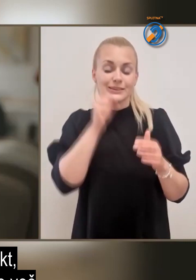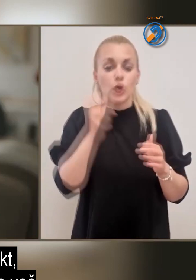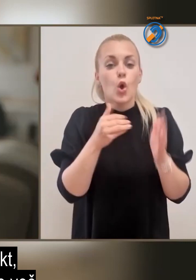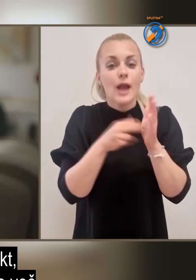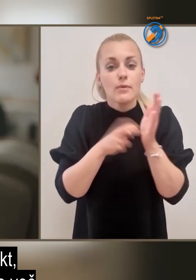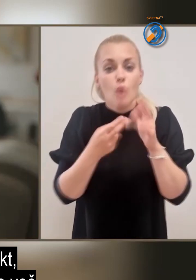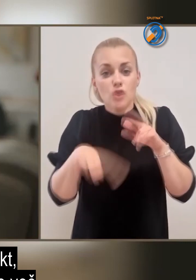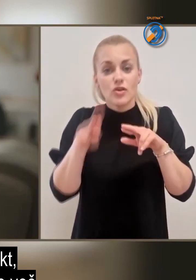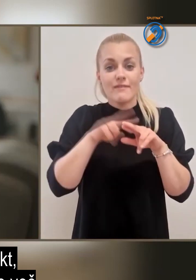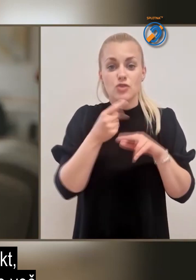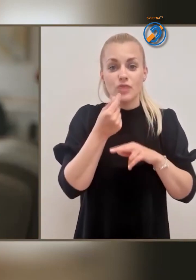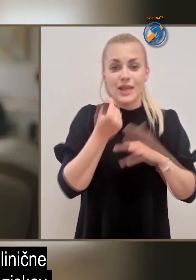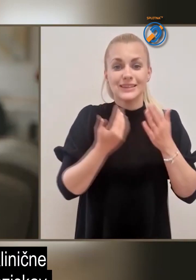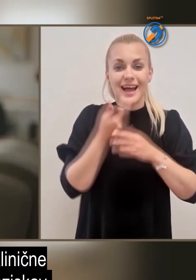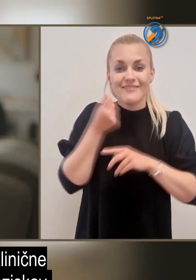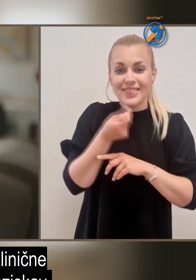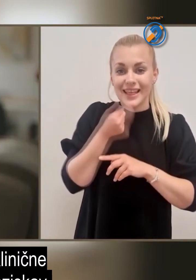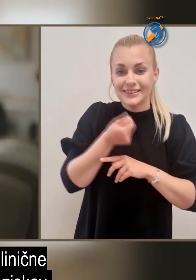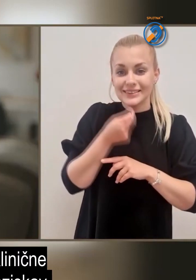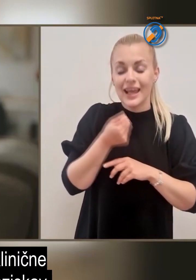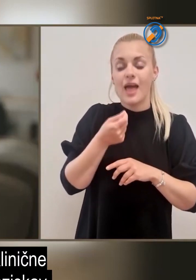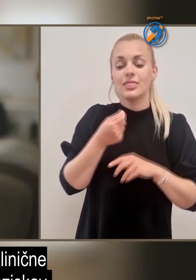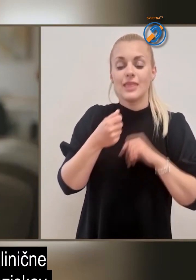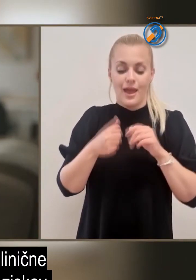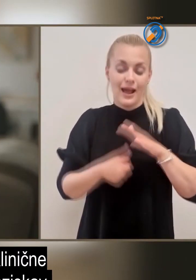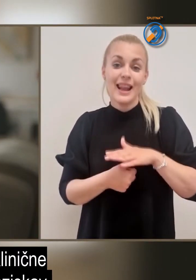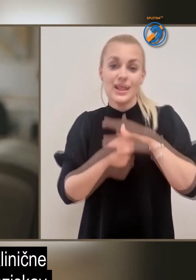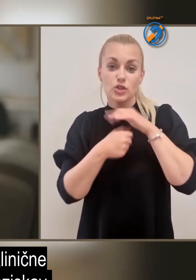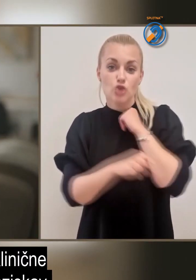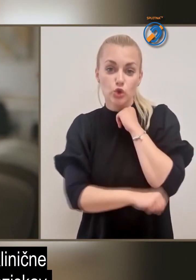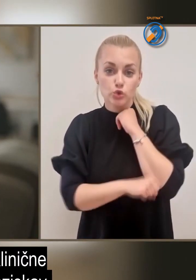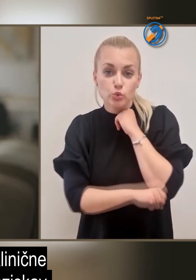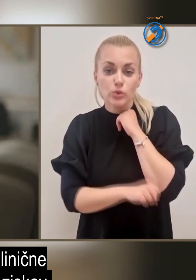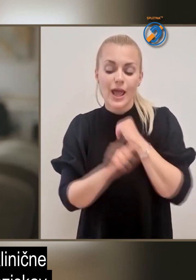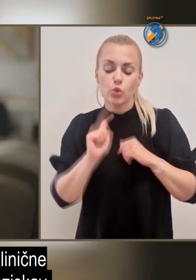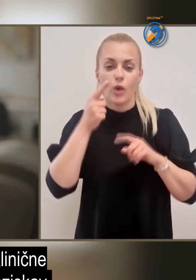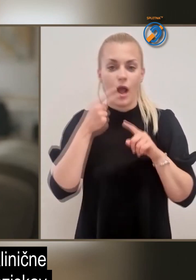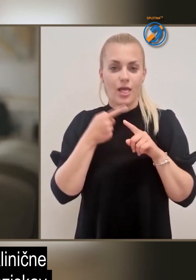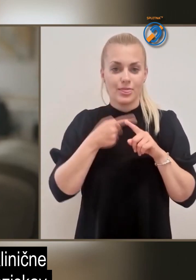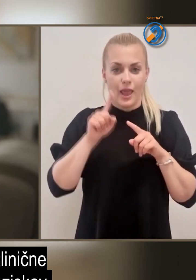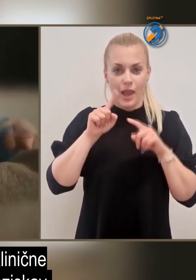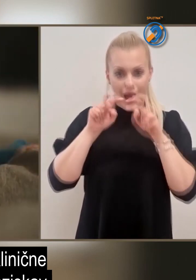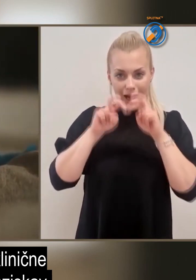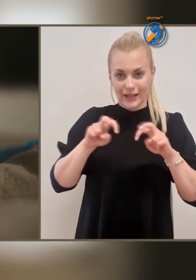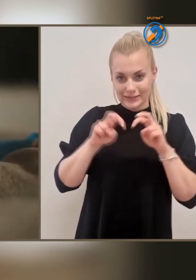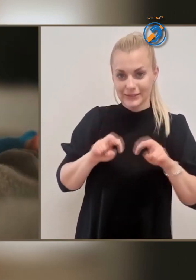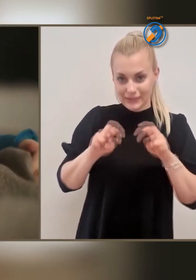da potrebujemo še več denarja za financiranje klinične študije in drugega dela